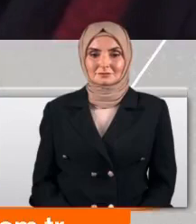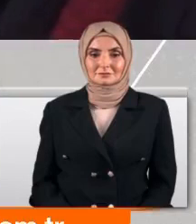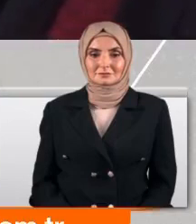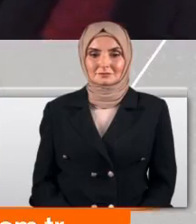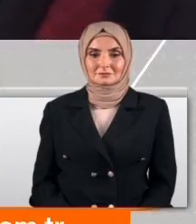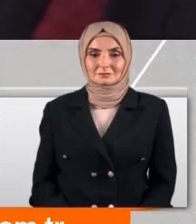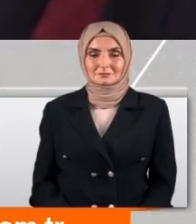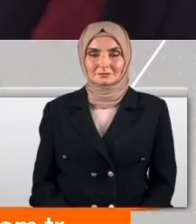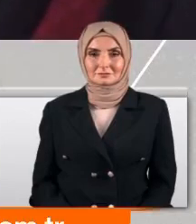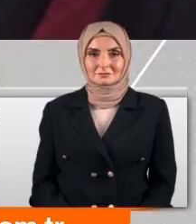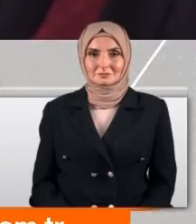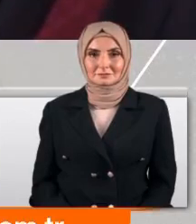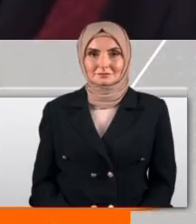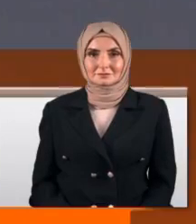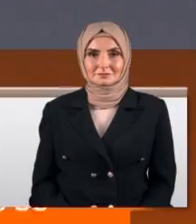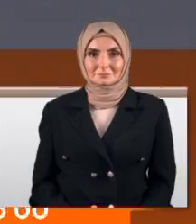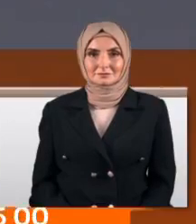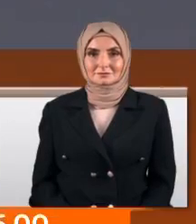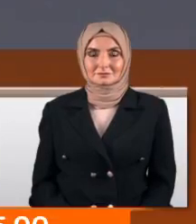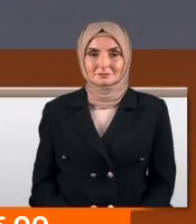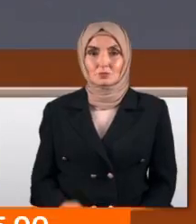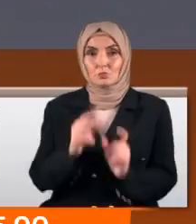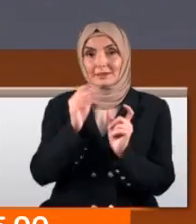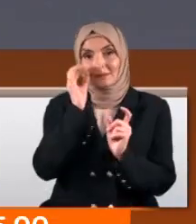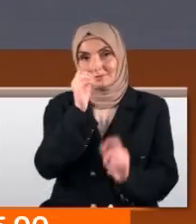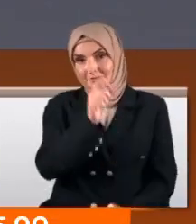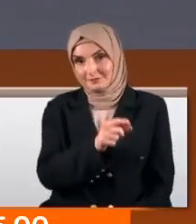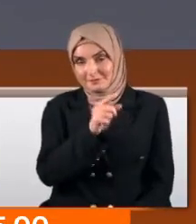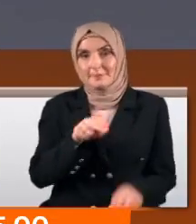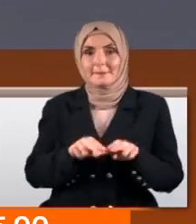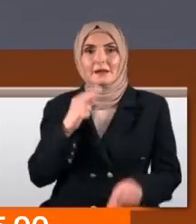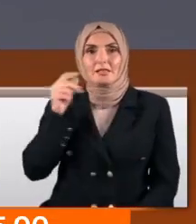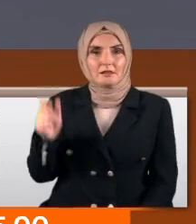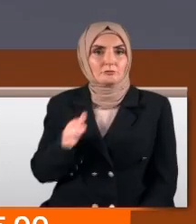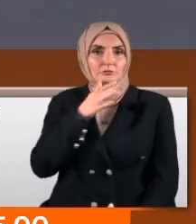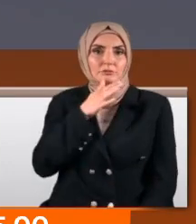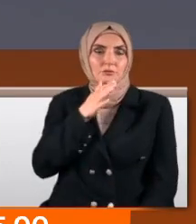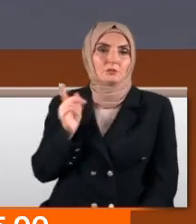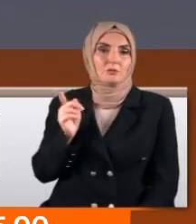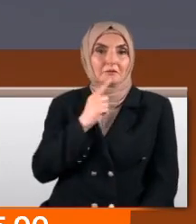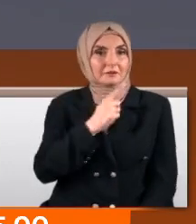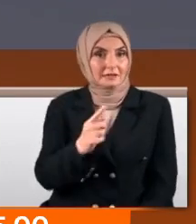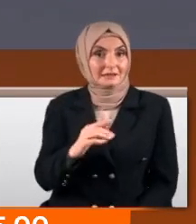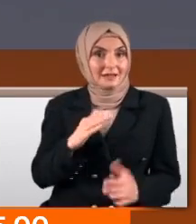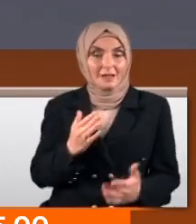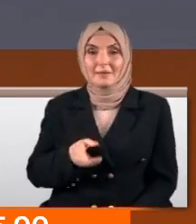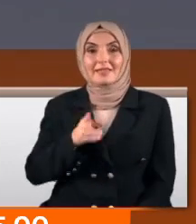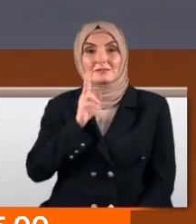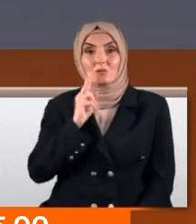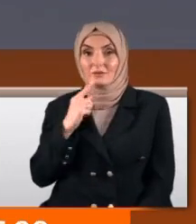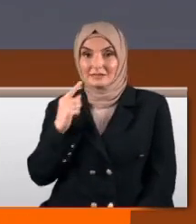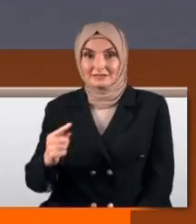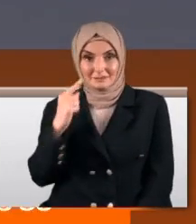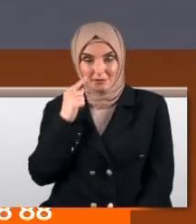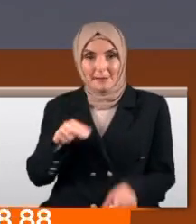Başkanı olarak verdiği bir karardır. Özdağ, Meral Akşener'in de haberi vardı dedi ama son iddia Akşener'in gizli